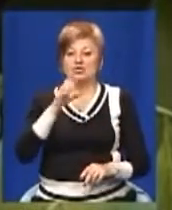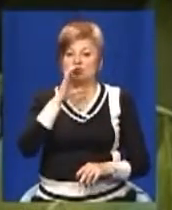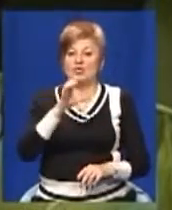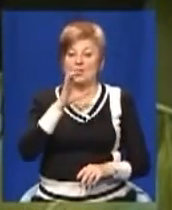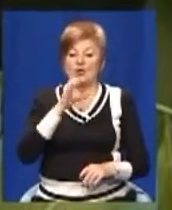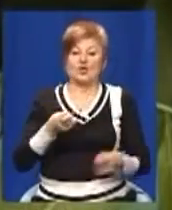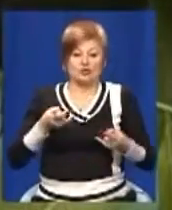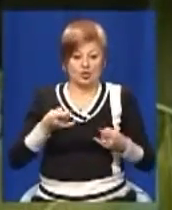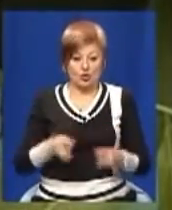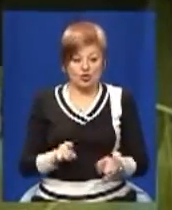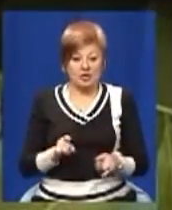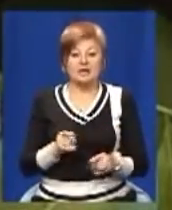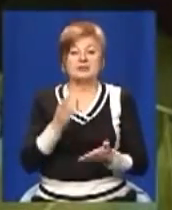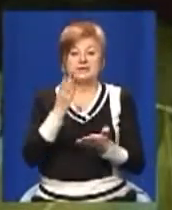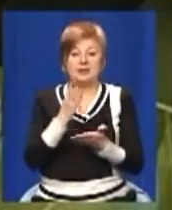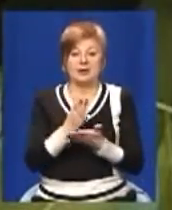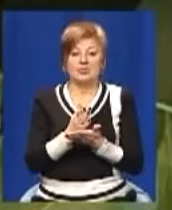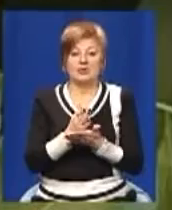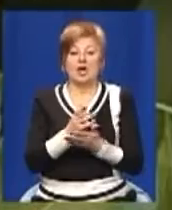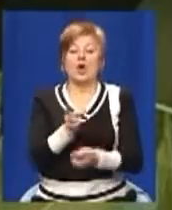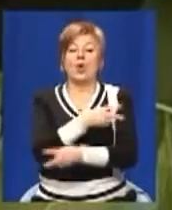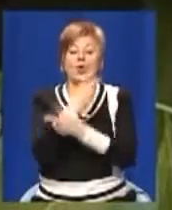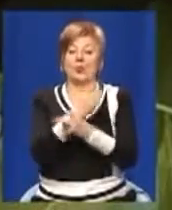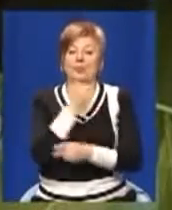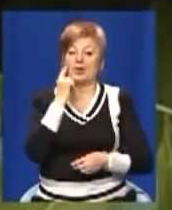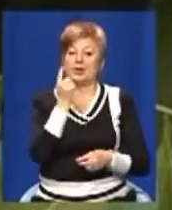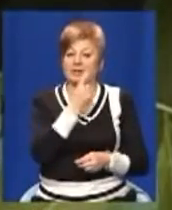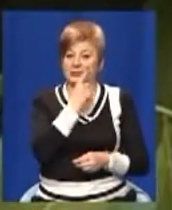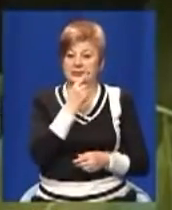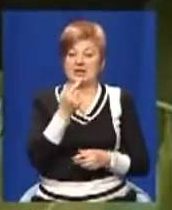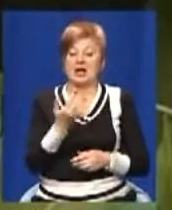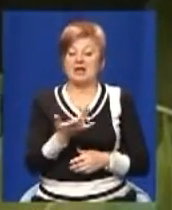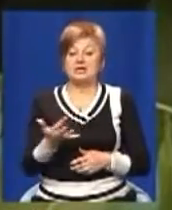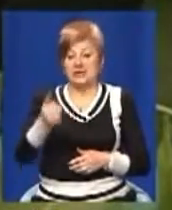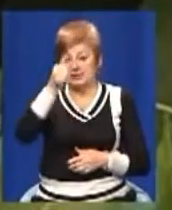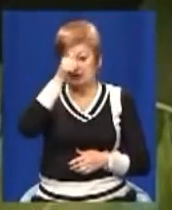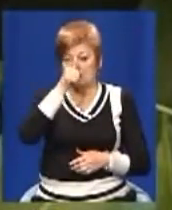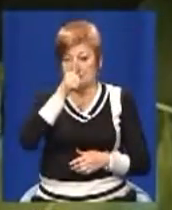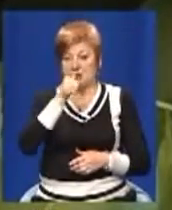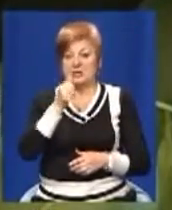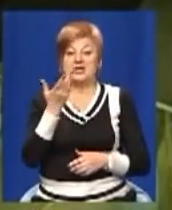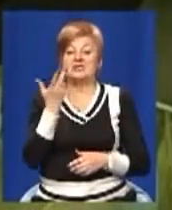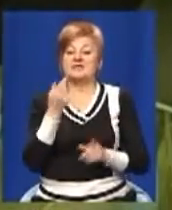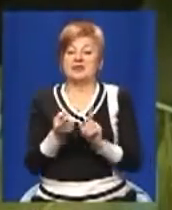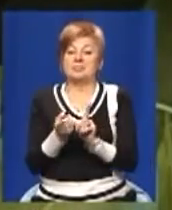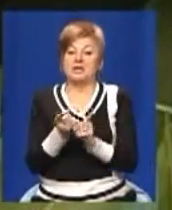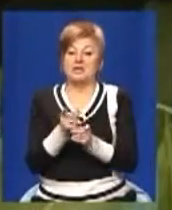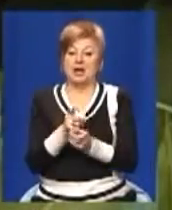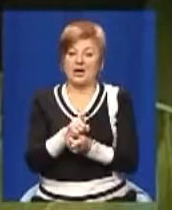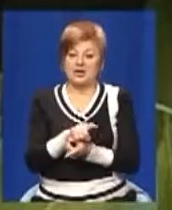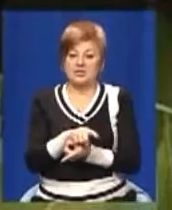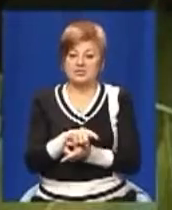при народженні мають блакитні очі. І через декілька місяців їх колір змінюється